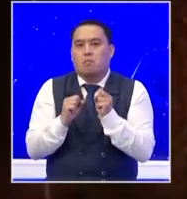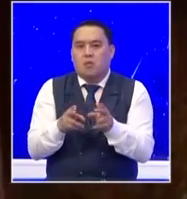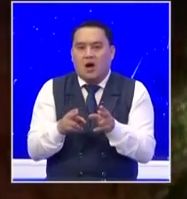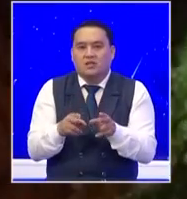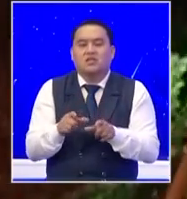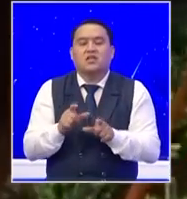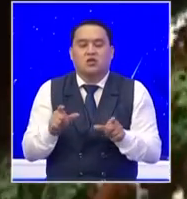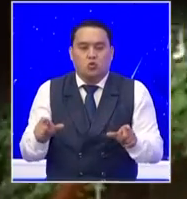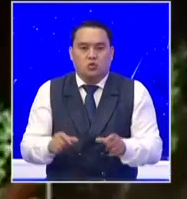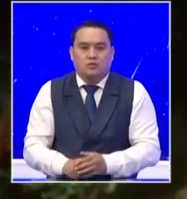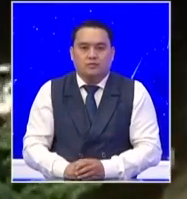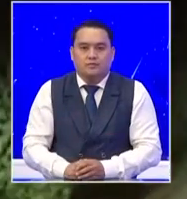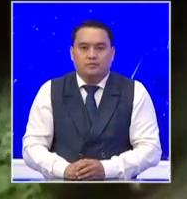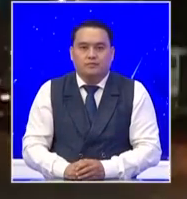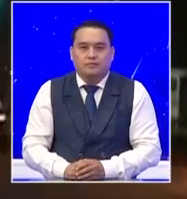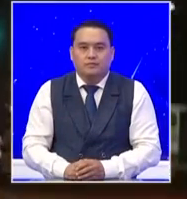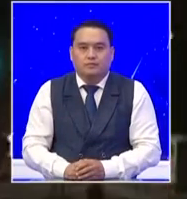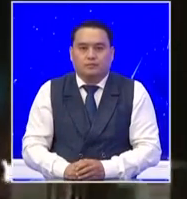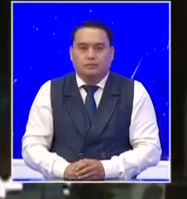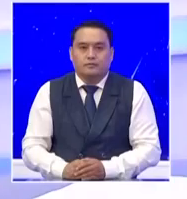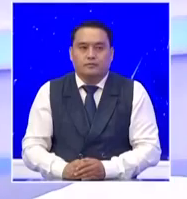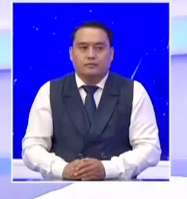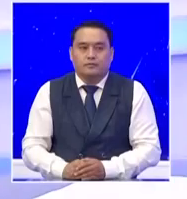для водителей, так и пешеходов.